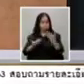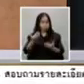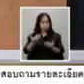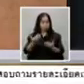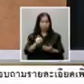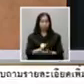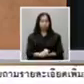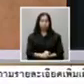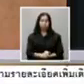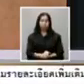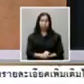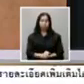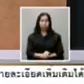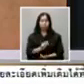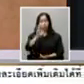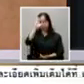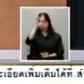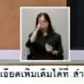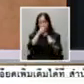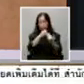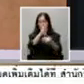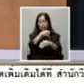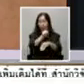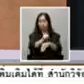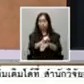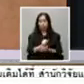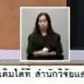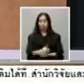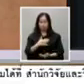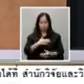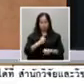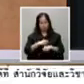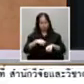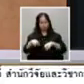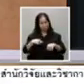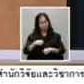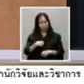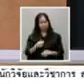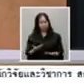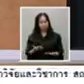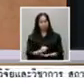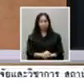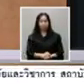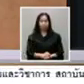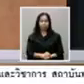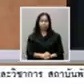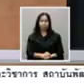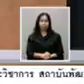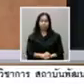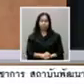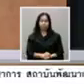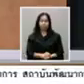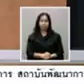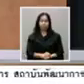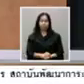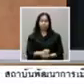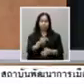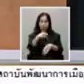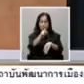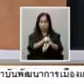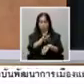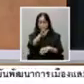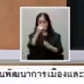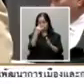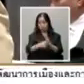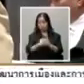ราย ผมขอประท้วงท่านประธานครับ ผมก็กำลังดำเนินการท่านเจรา คืออย่างนี้ครับท่านครับท่านประธานทำบิดข้อครับข้อ